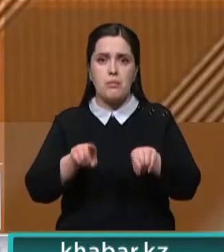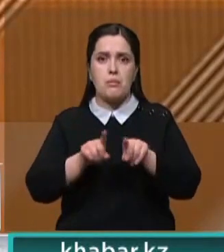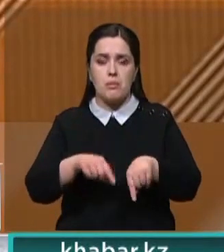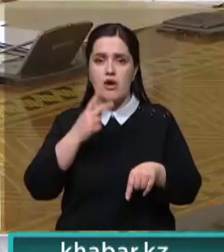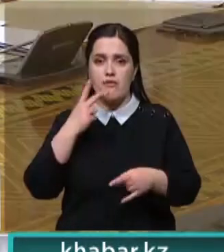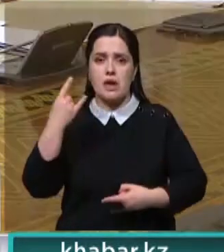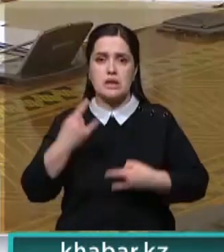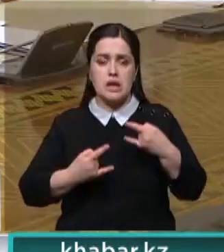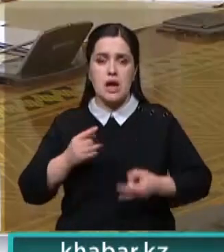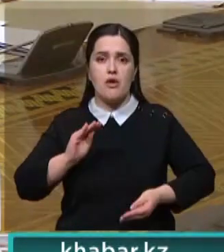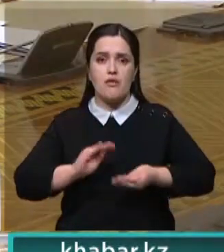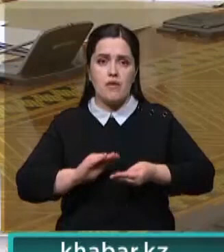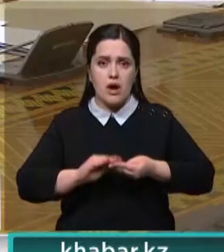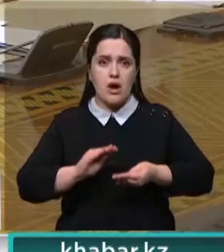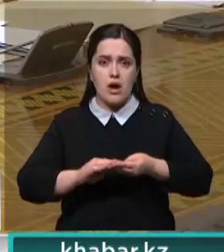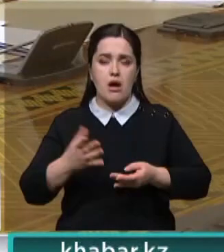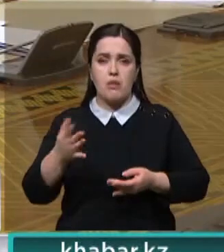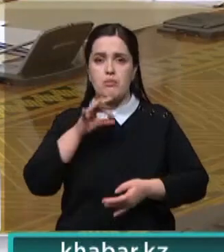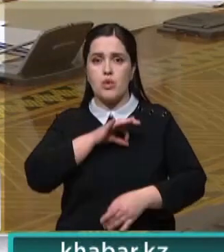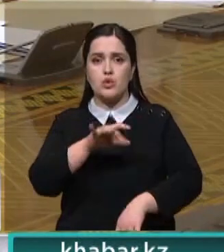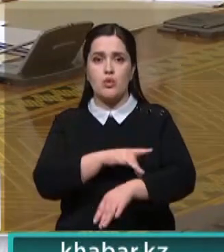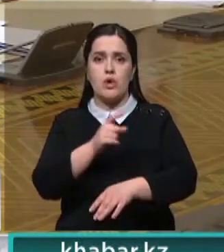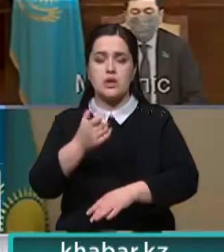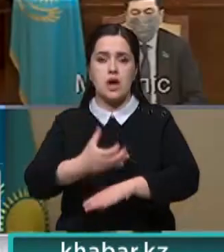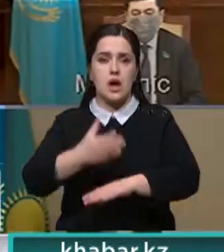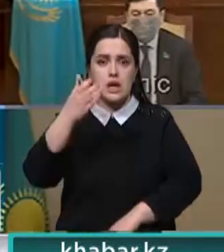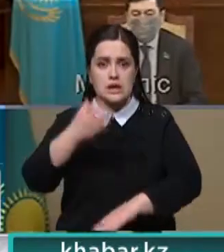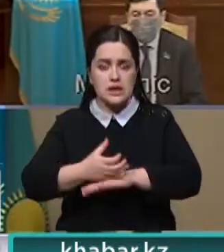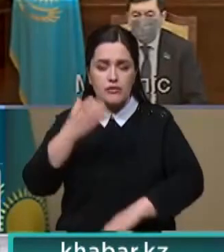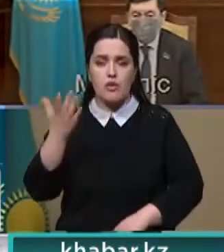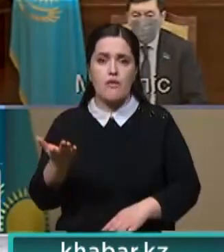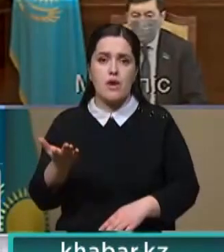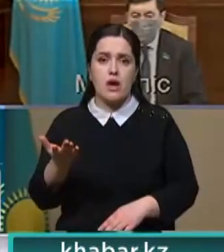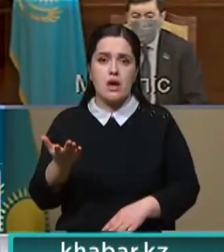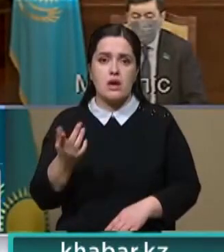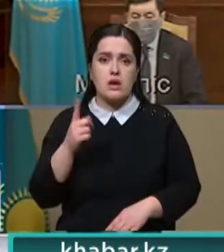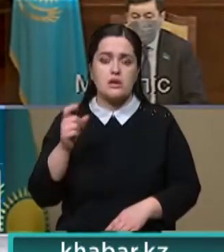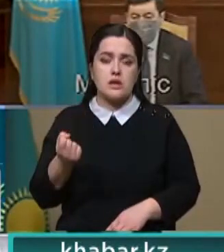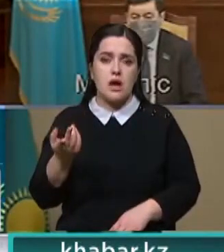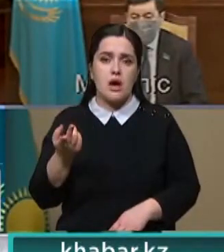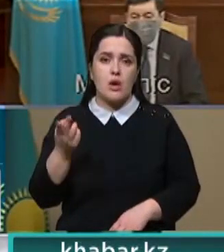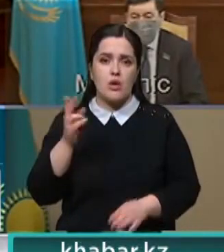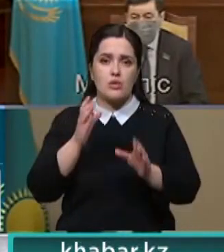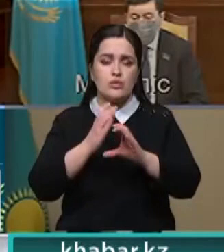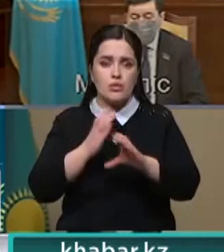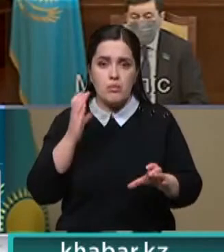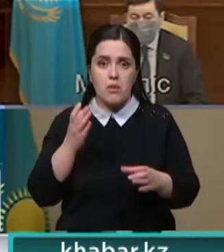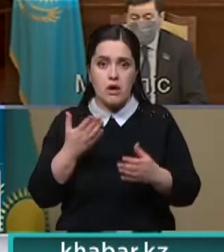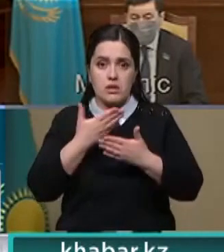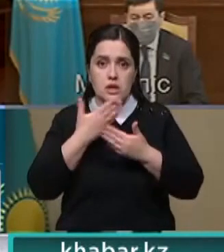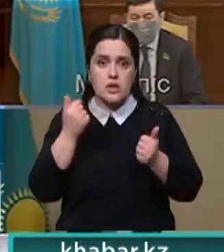пользуются услугами по обслуживанию лифтов, а по обслуживанию домофонов, кабельной канализации Казахтелекома. Нет доступа для того,